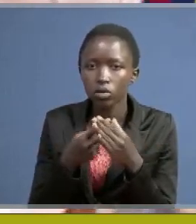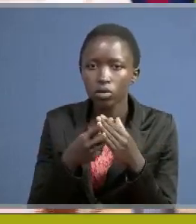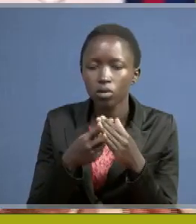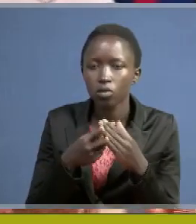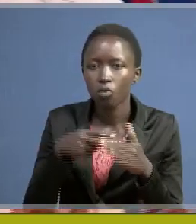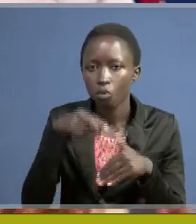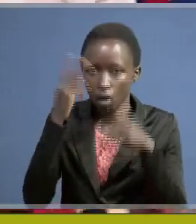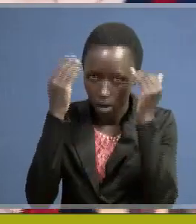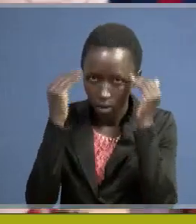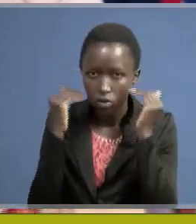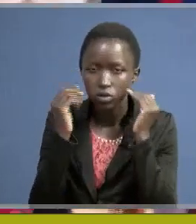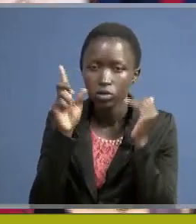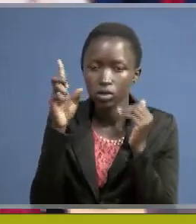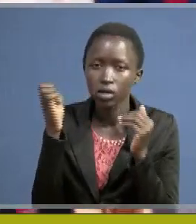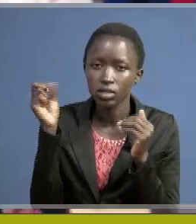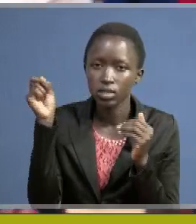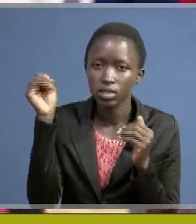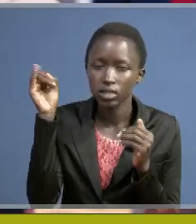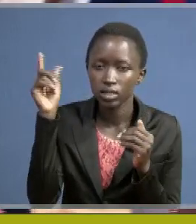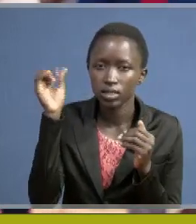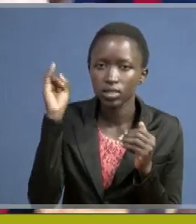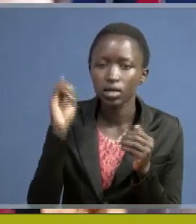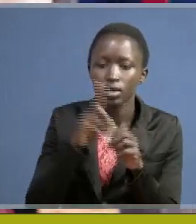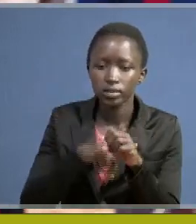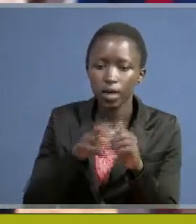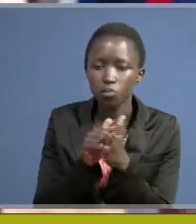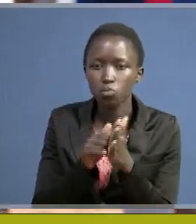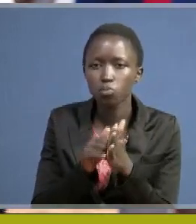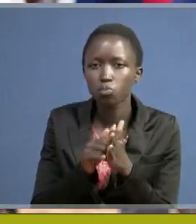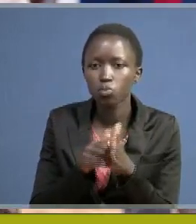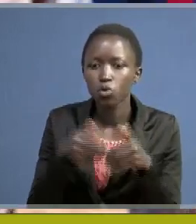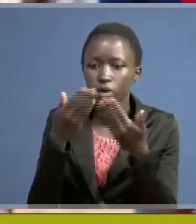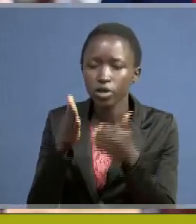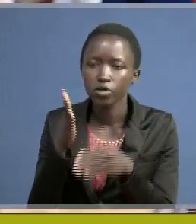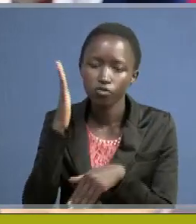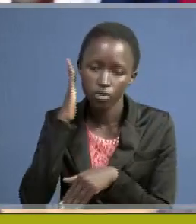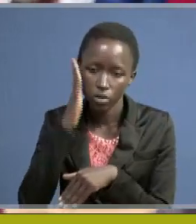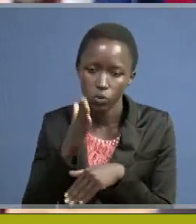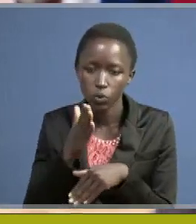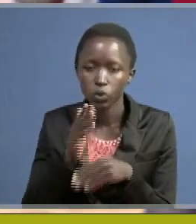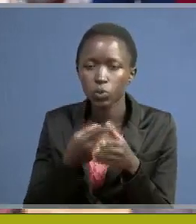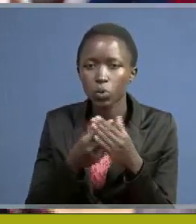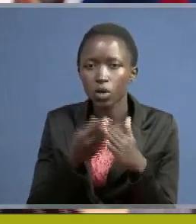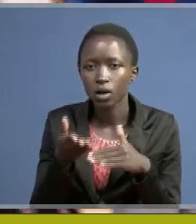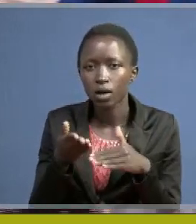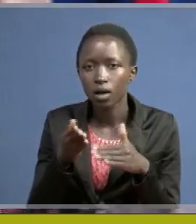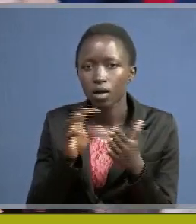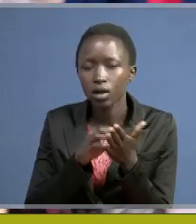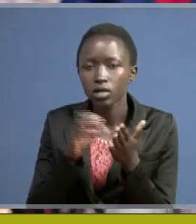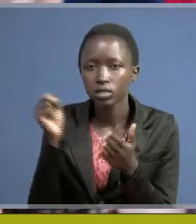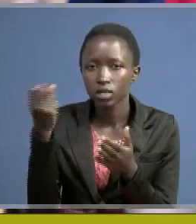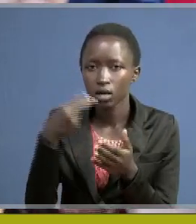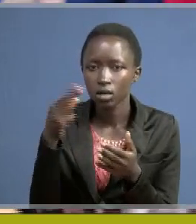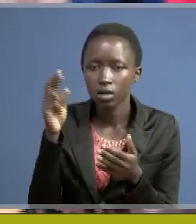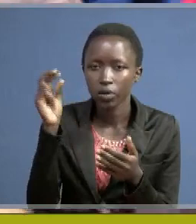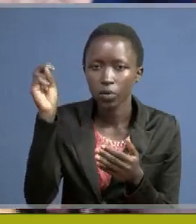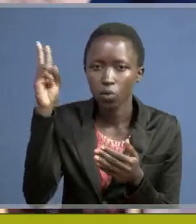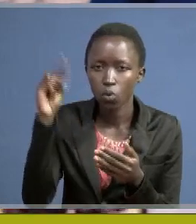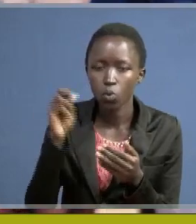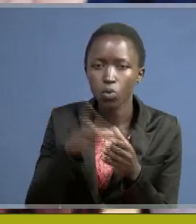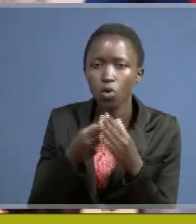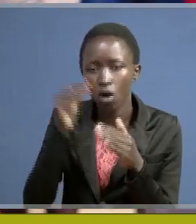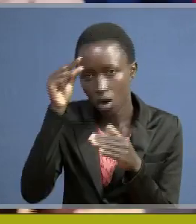wa mahakama ya juu Jessie Lessit anapoenda kutoa mwelekeo wa kesi ya mauaji ya Sharon